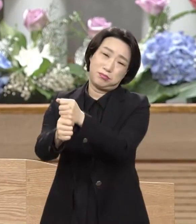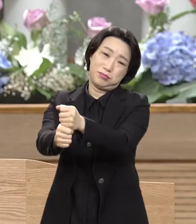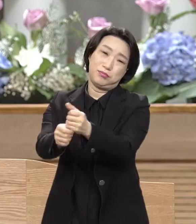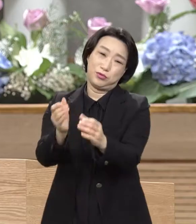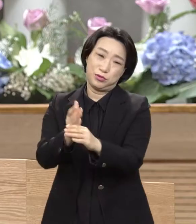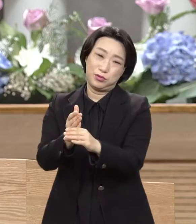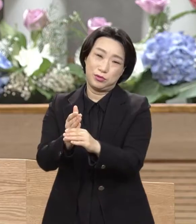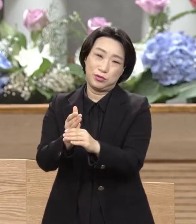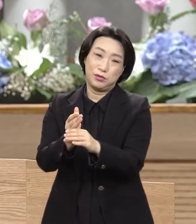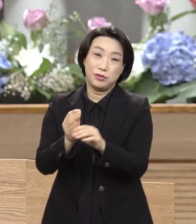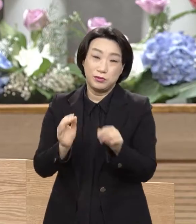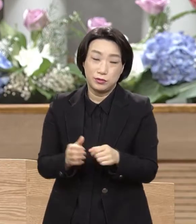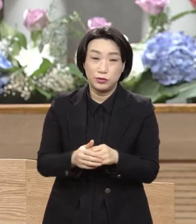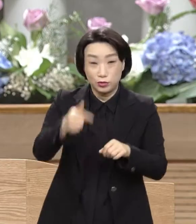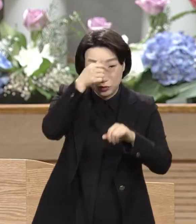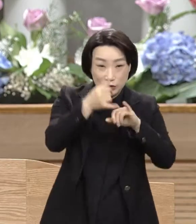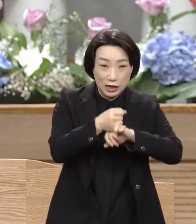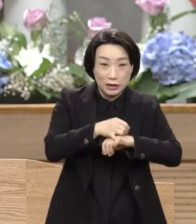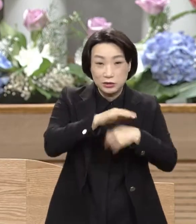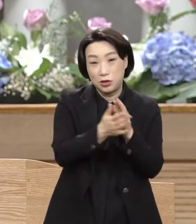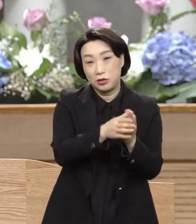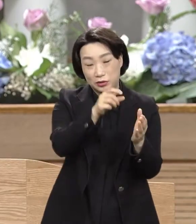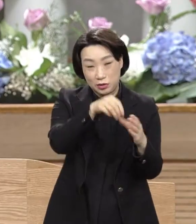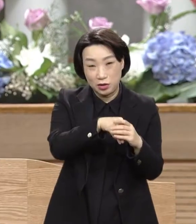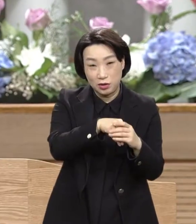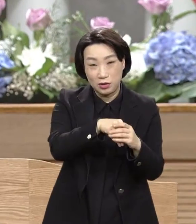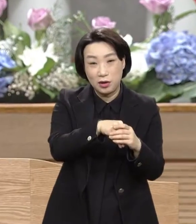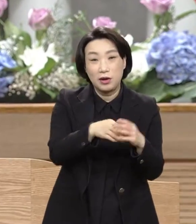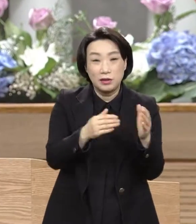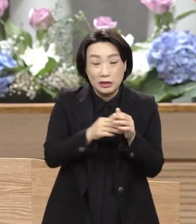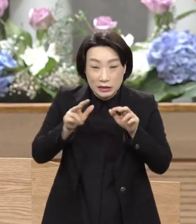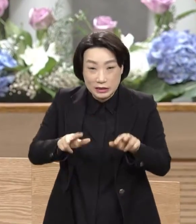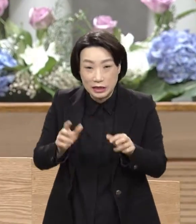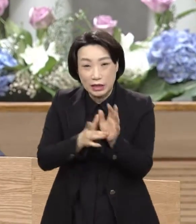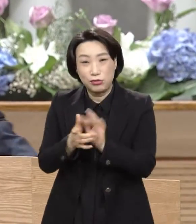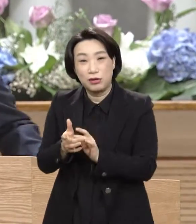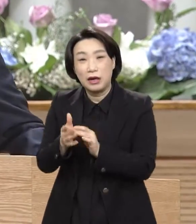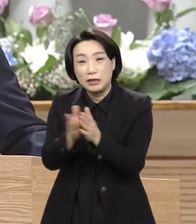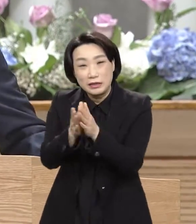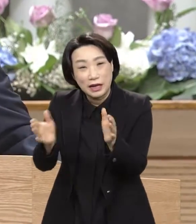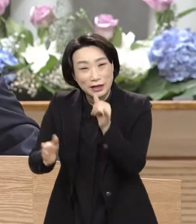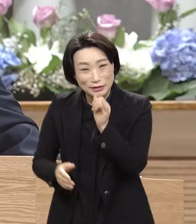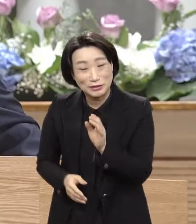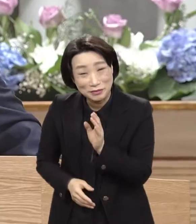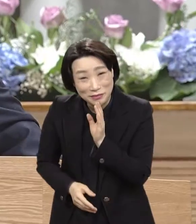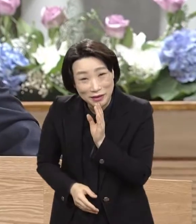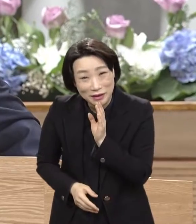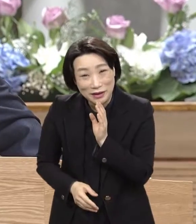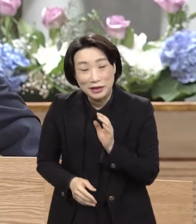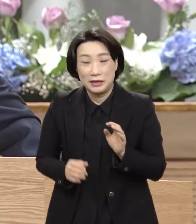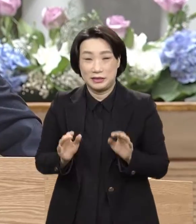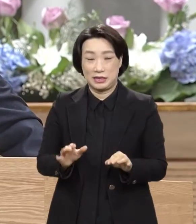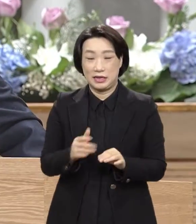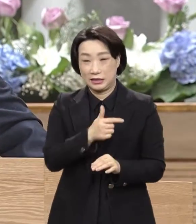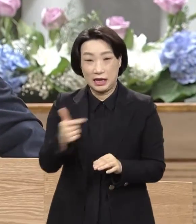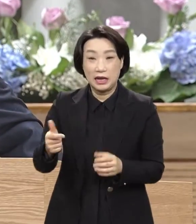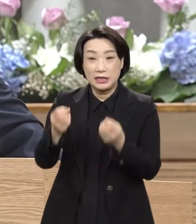그 보따리는 구약 성경에 들어있던 보따리를 드디어 보여줍니다. 예,